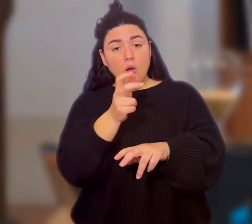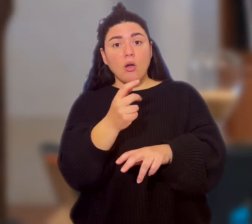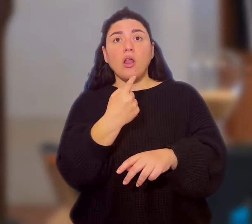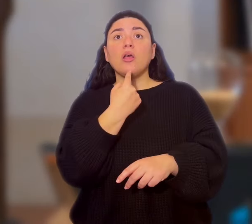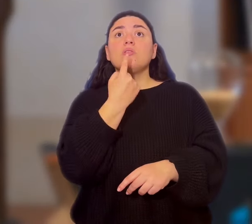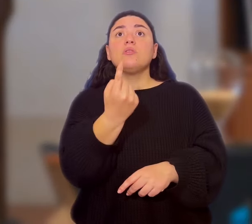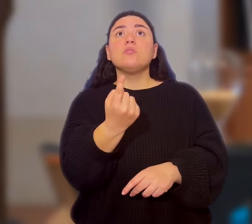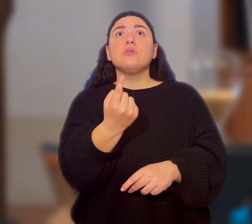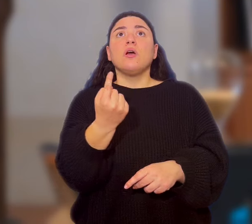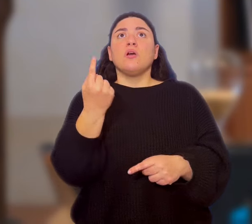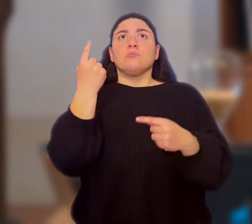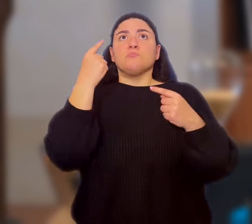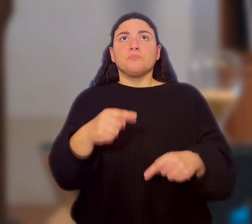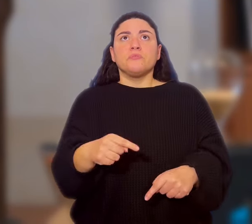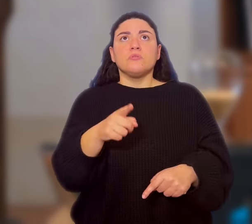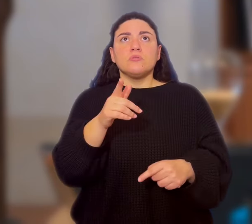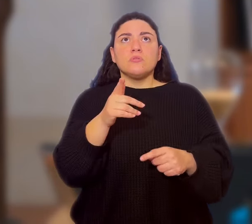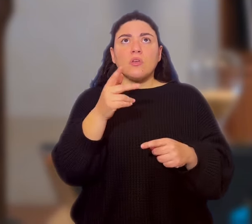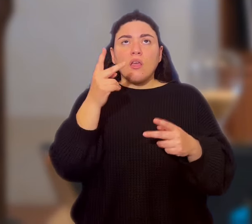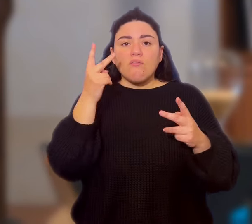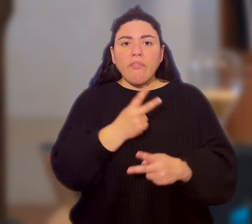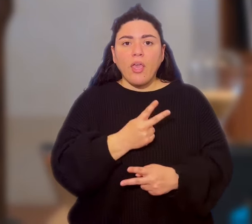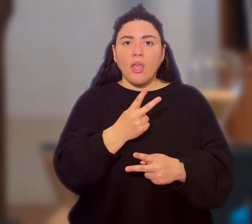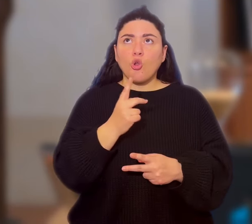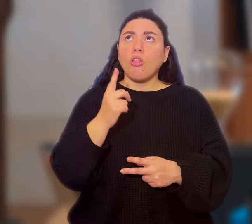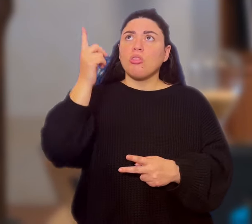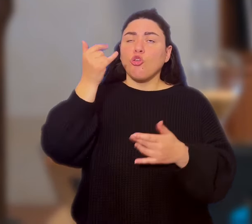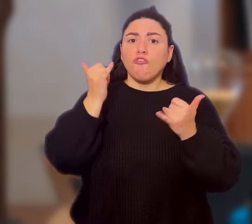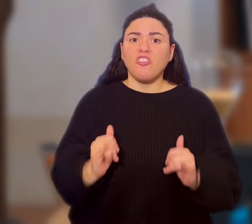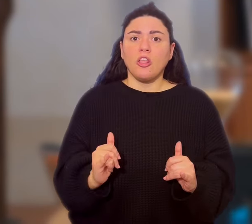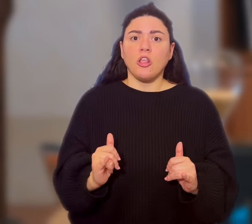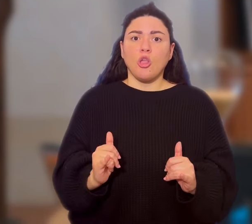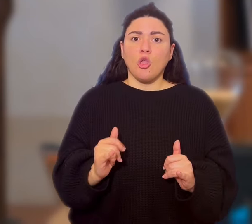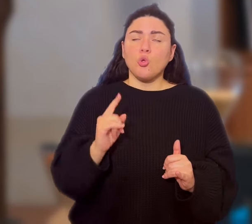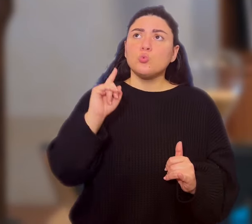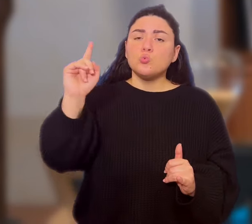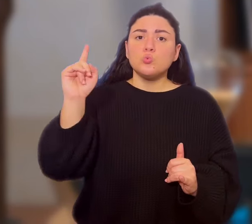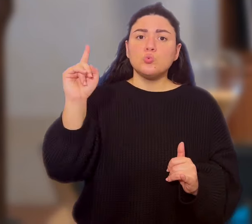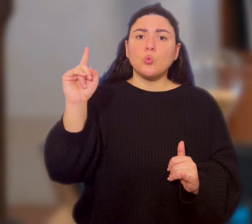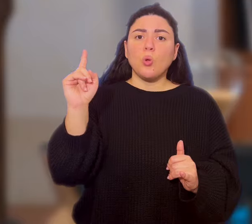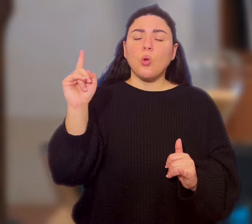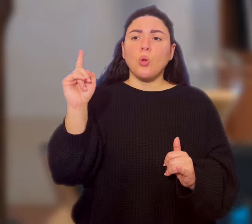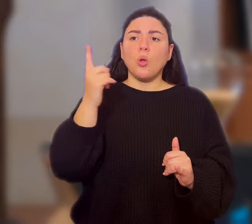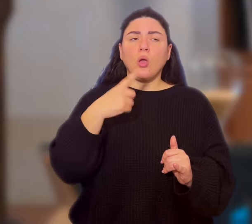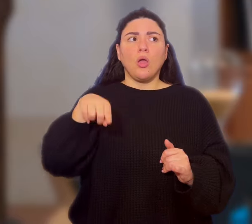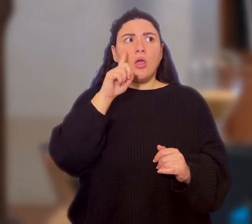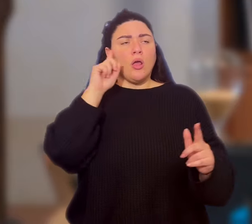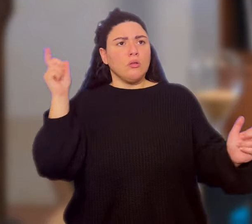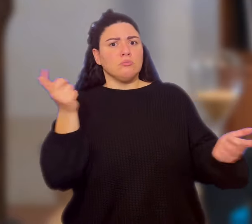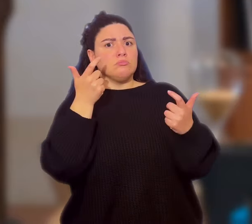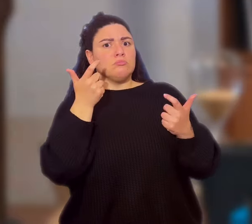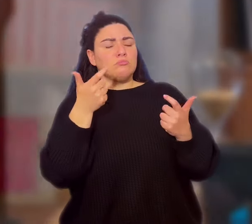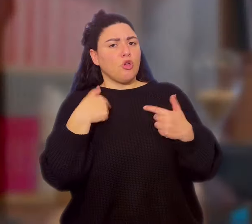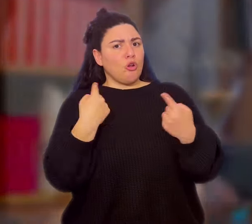il figlio di Dio una proclamazione di Fede inaspettata Ma che ci dice già come